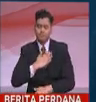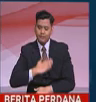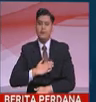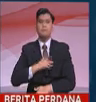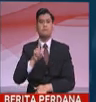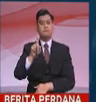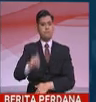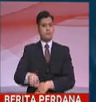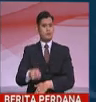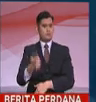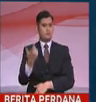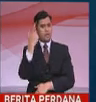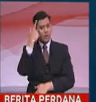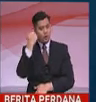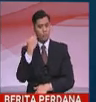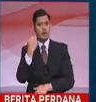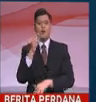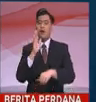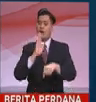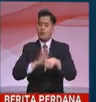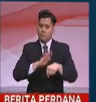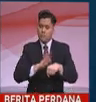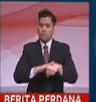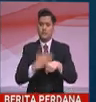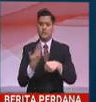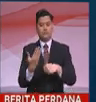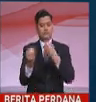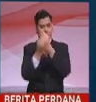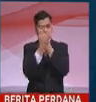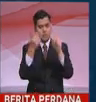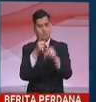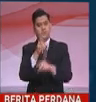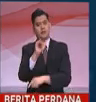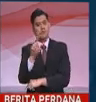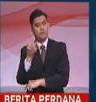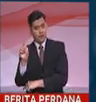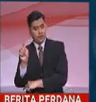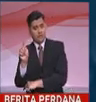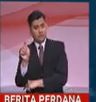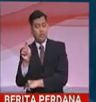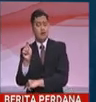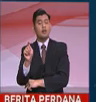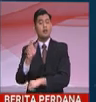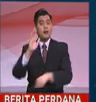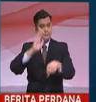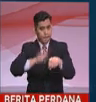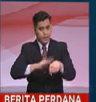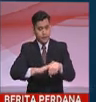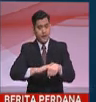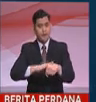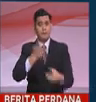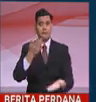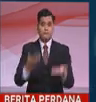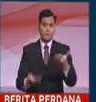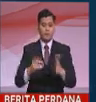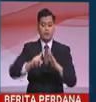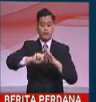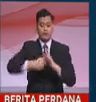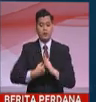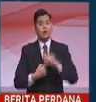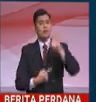peka dengan amaran serta informasi yang dikeluarkan oleh Map Malaysia. Amaran ini kita jangkakan akan berkuat kuasa sehingga